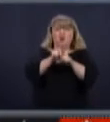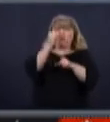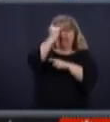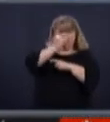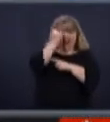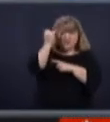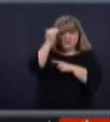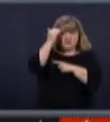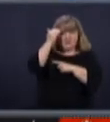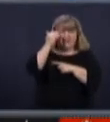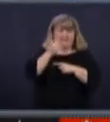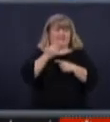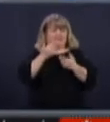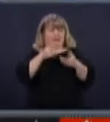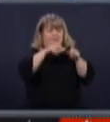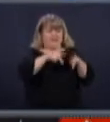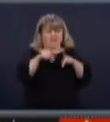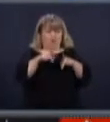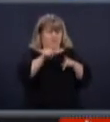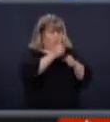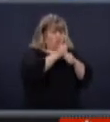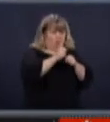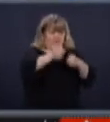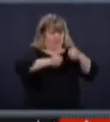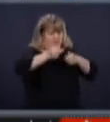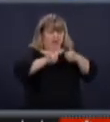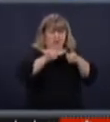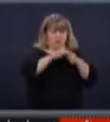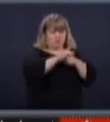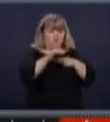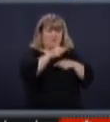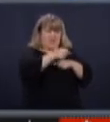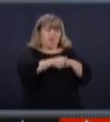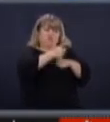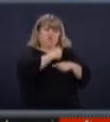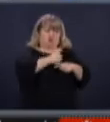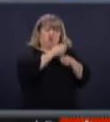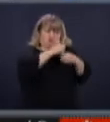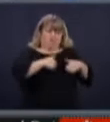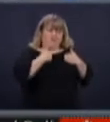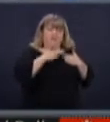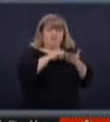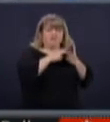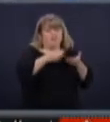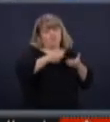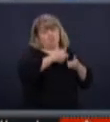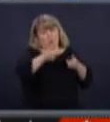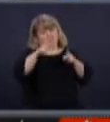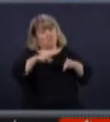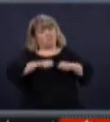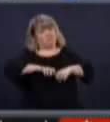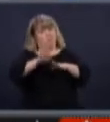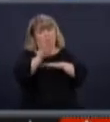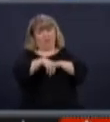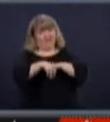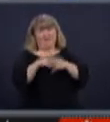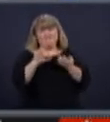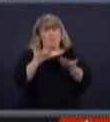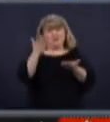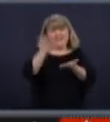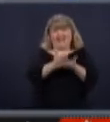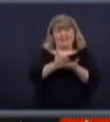telle personne versus telle personne parce qu'elle a plus de chances de survivre ou pas. Fait que c'est sûr qu'on s'attend. C'est impensable